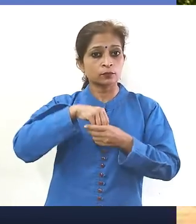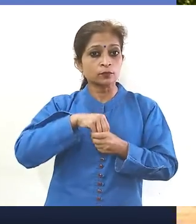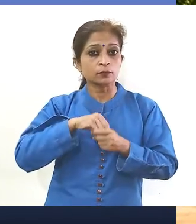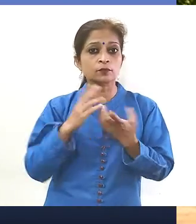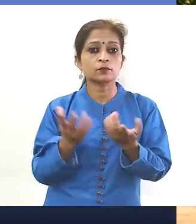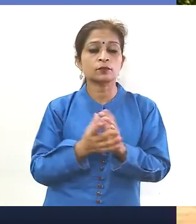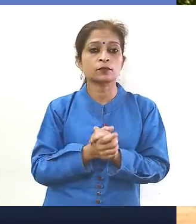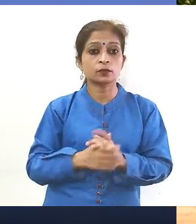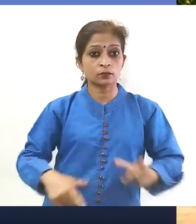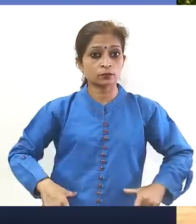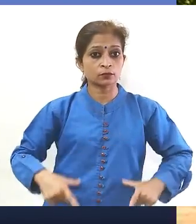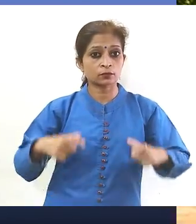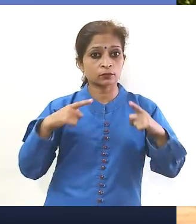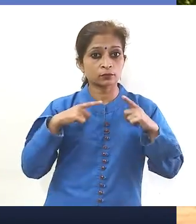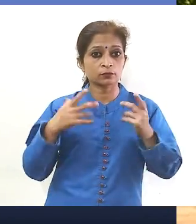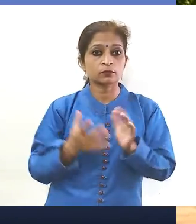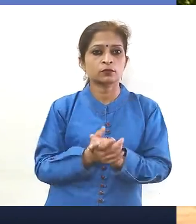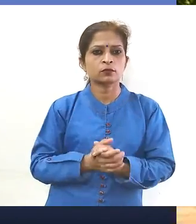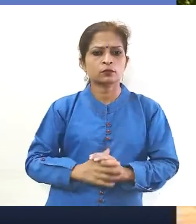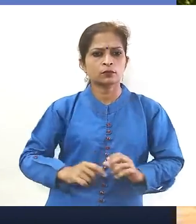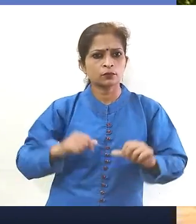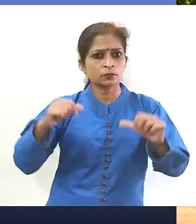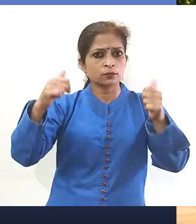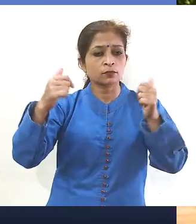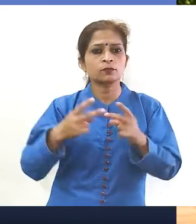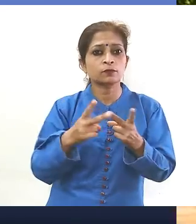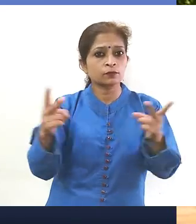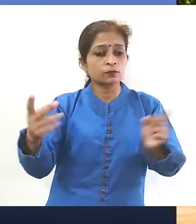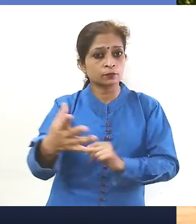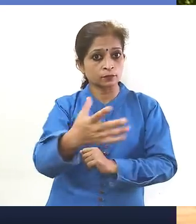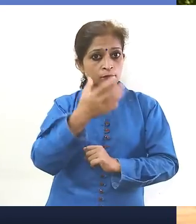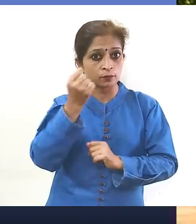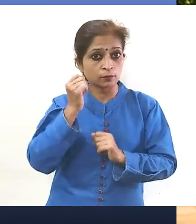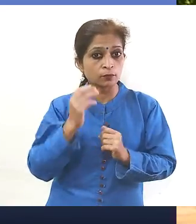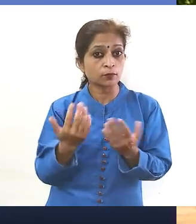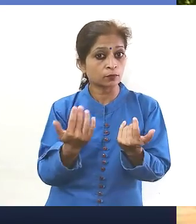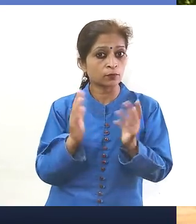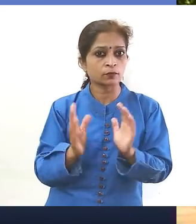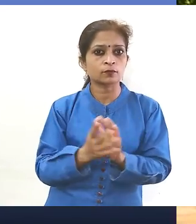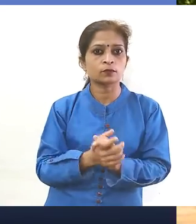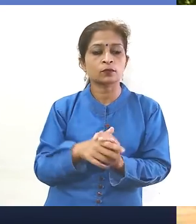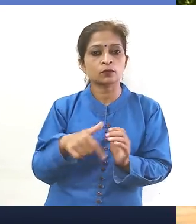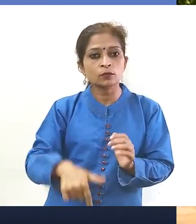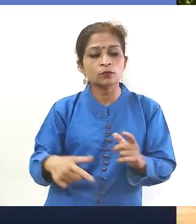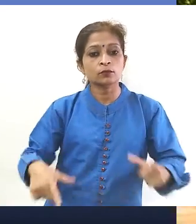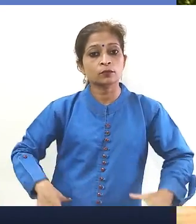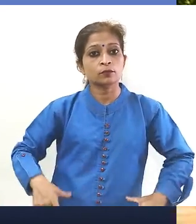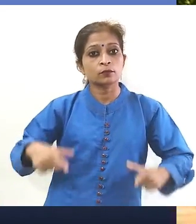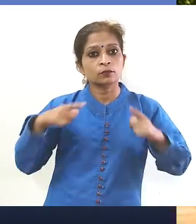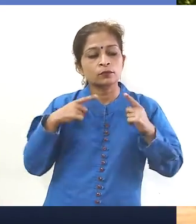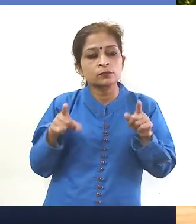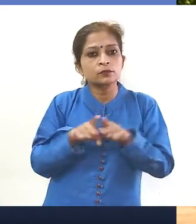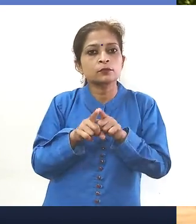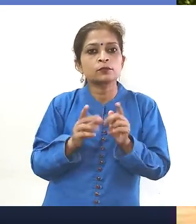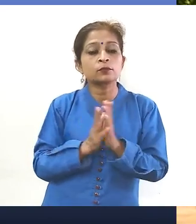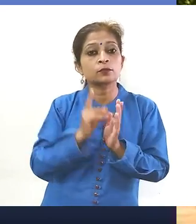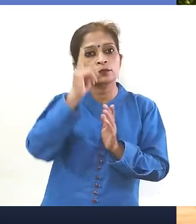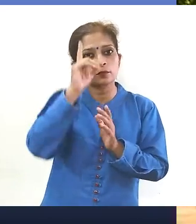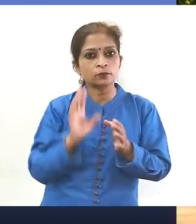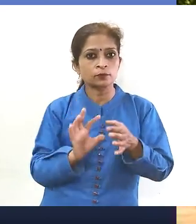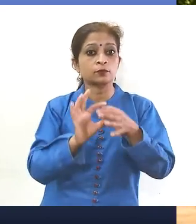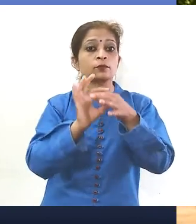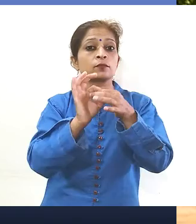में जो सफलताएं पानी उनको तो पा ही सकते हैं, वो इसी जीवन में मोक्ष को भी प्राप्त हो सकते